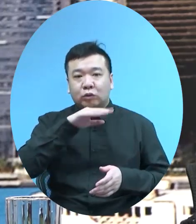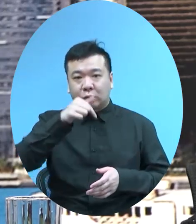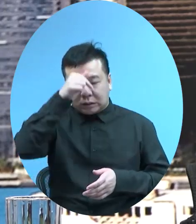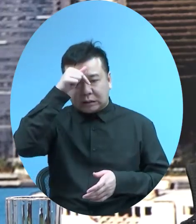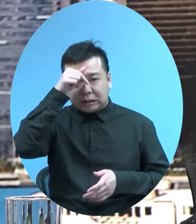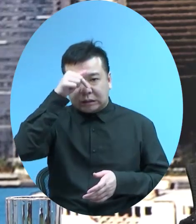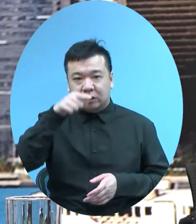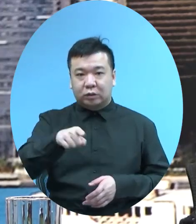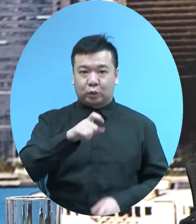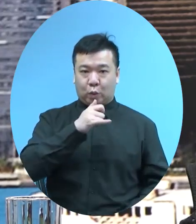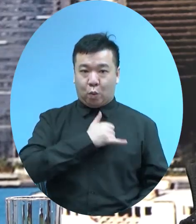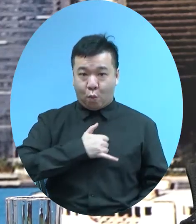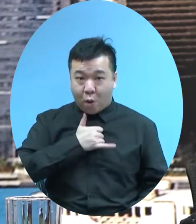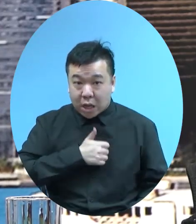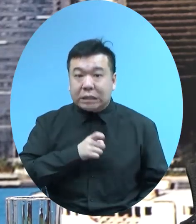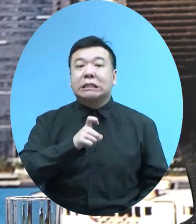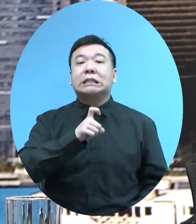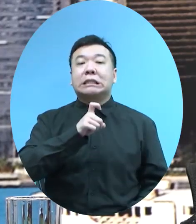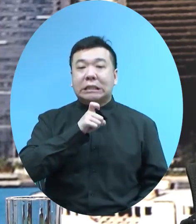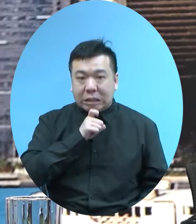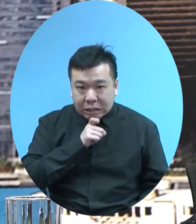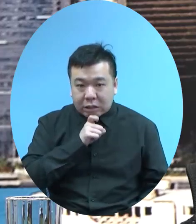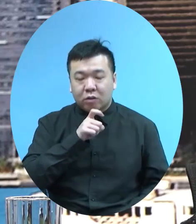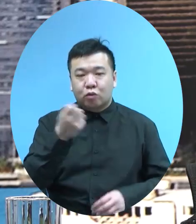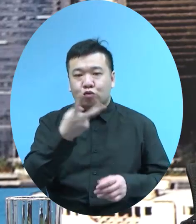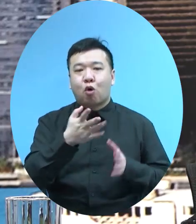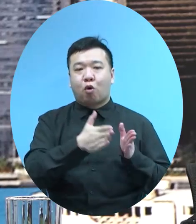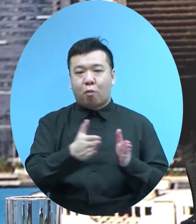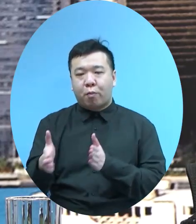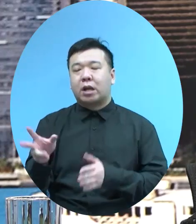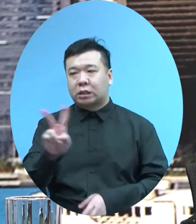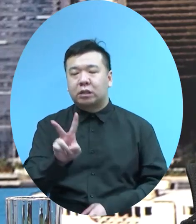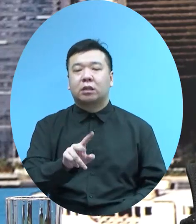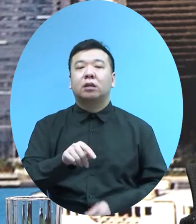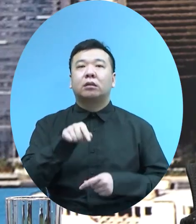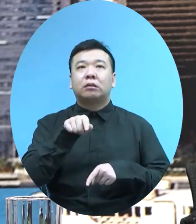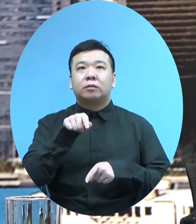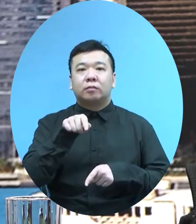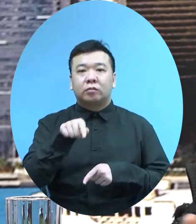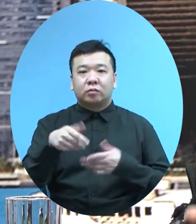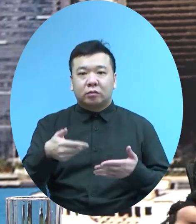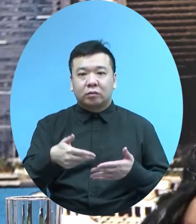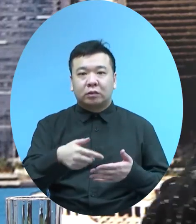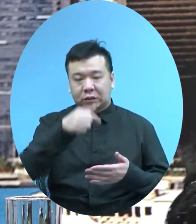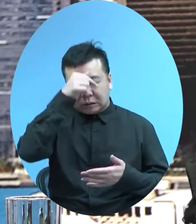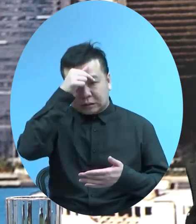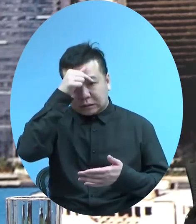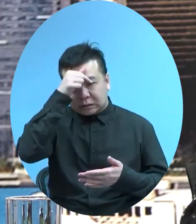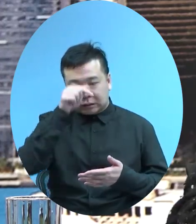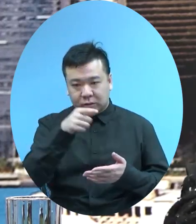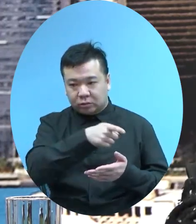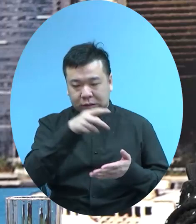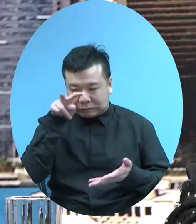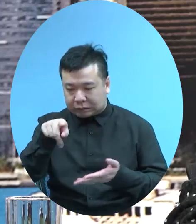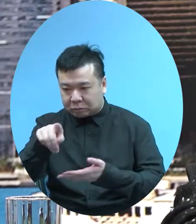床上面有懷疑咧，其實咧我哋都係會安排。咁所以咧即係其實我哋係將 個醫生成個就係睇個人，